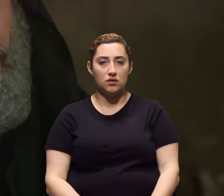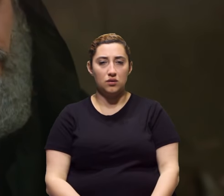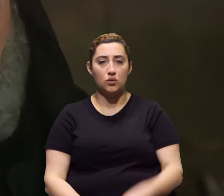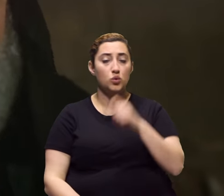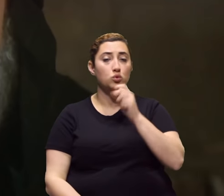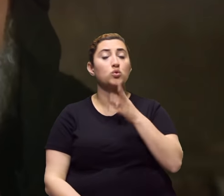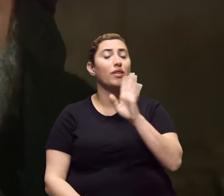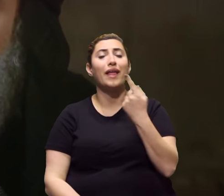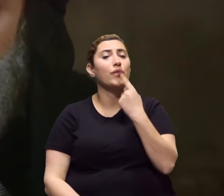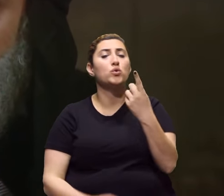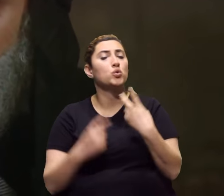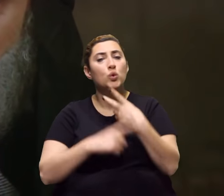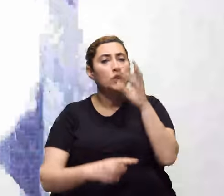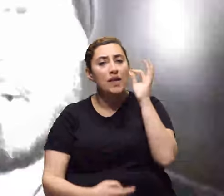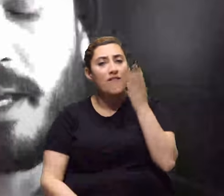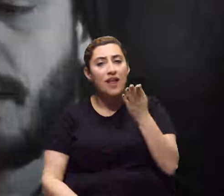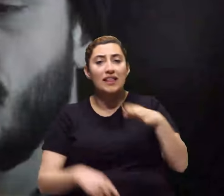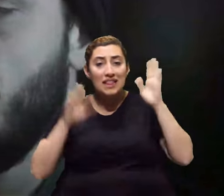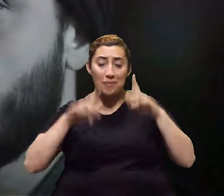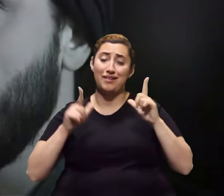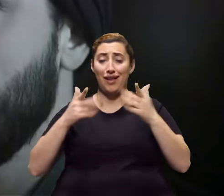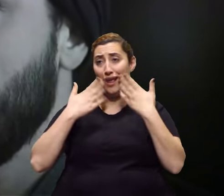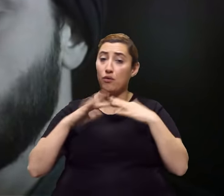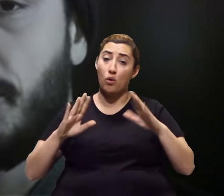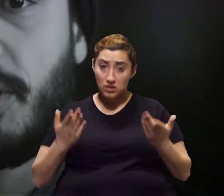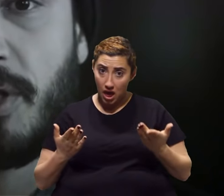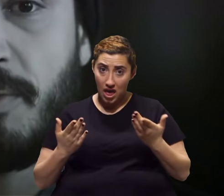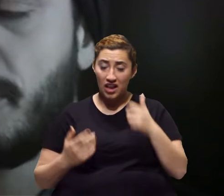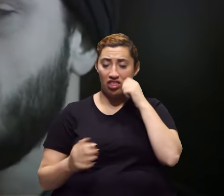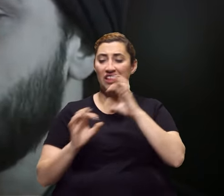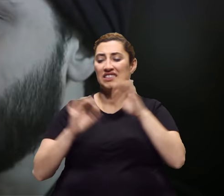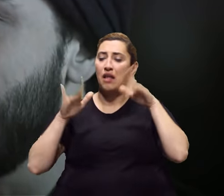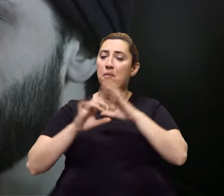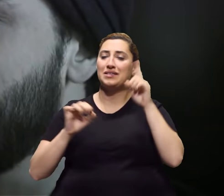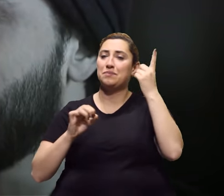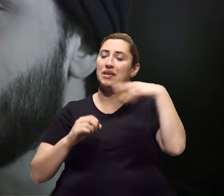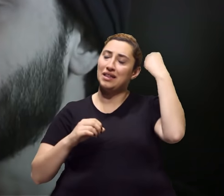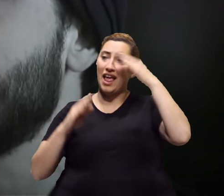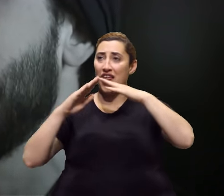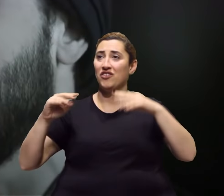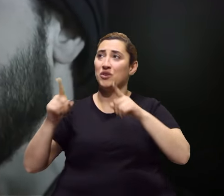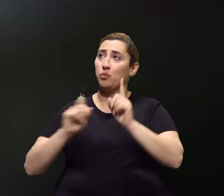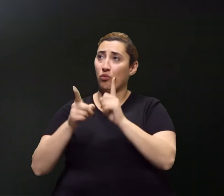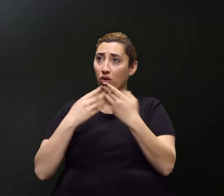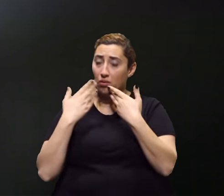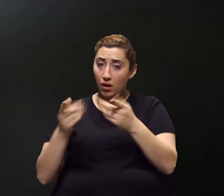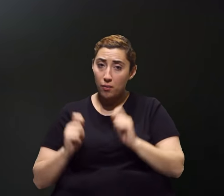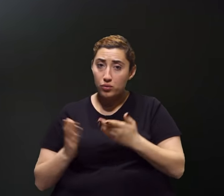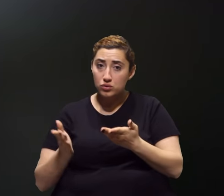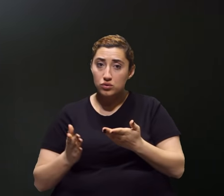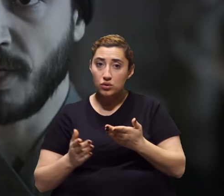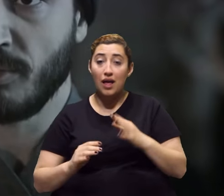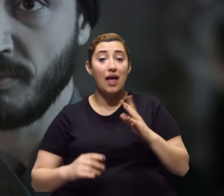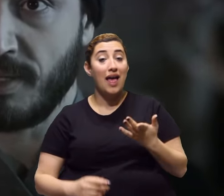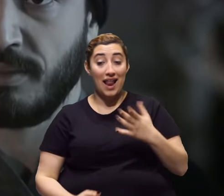Sözün sonunda ne dersin Yunus Efendi? Namaza gerek yok ise geçmiş. Dinsiz, namazsız bir dervişlik mi tarif edersin millete?